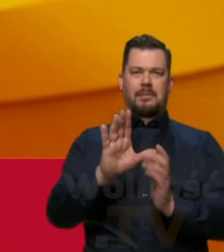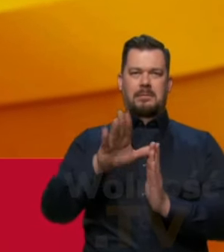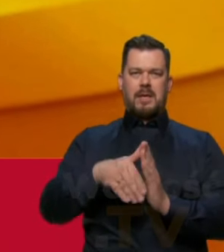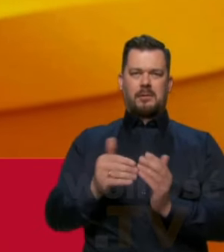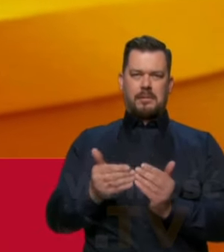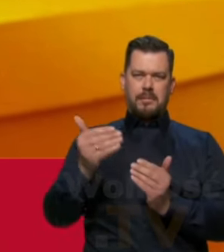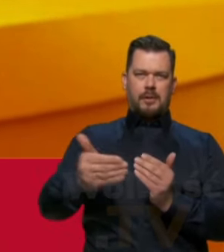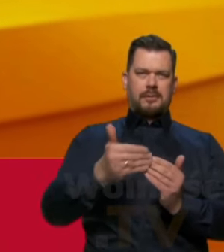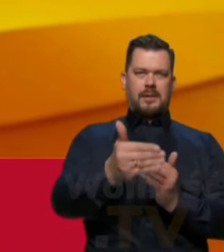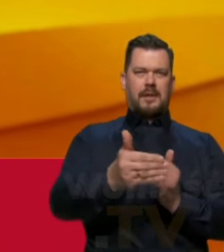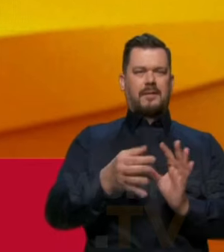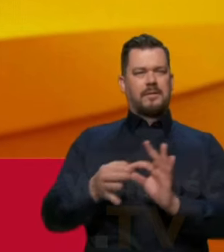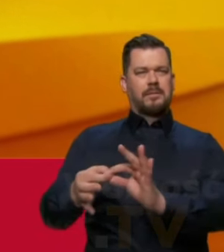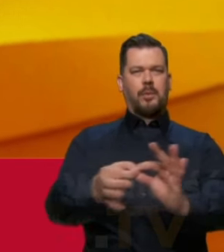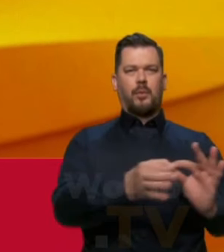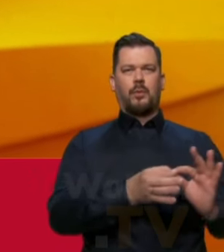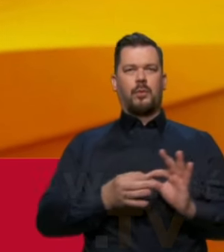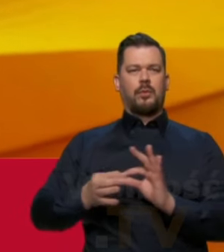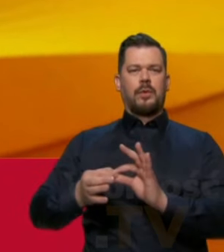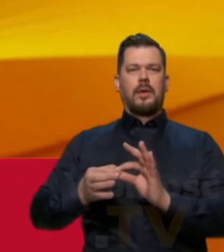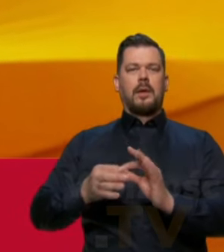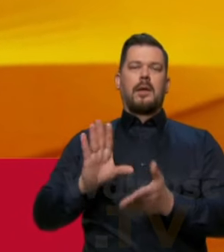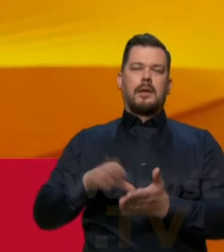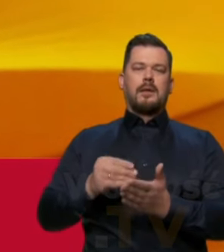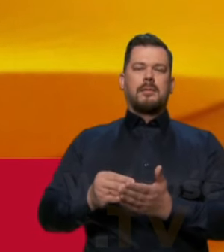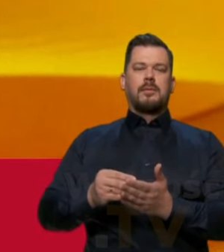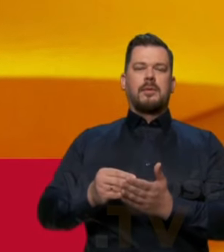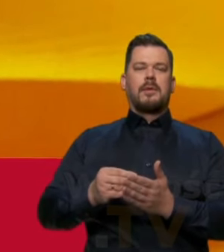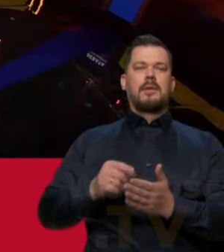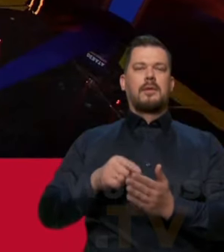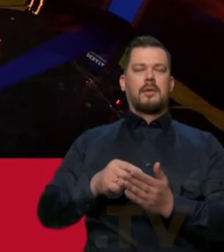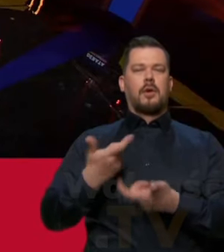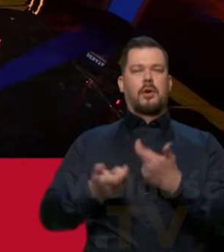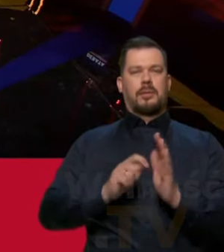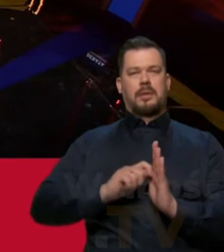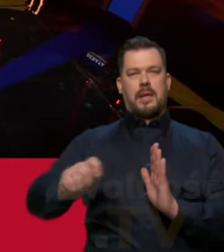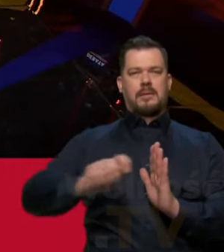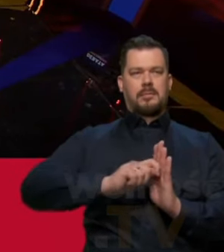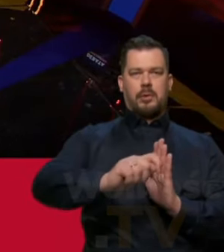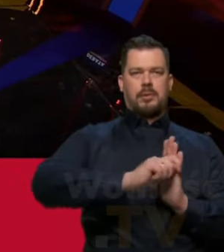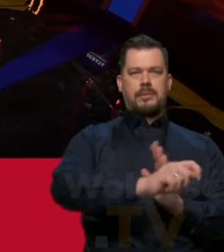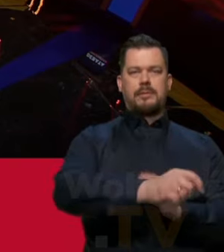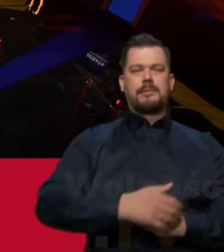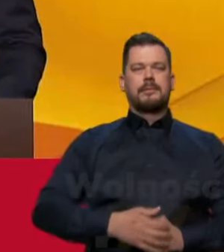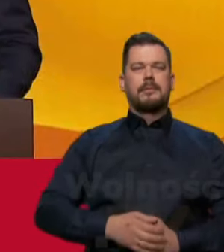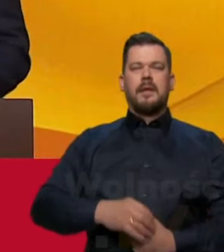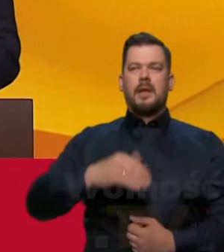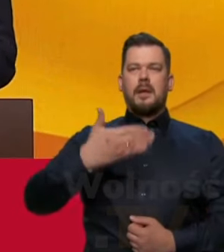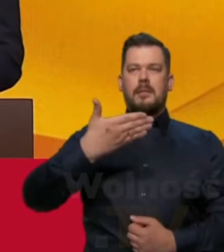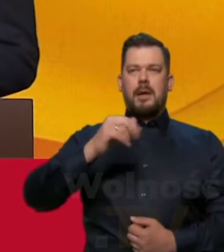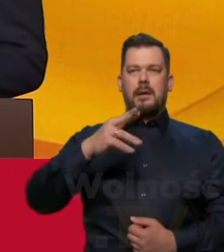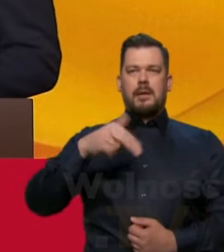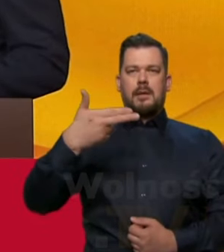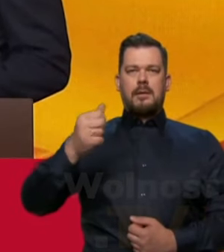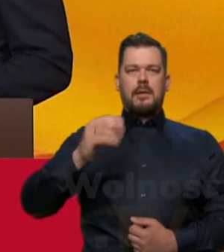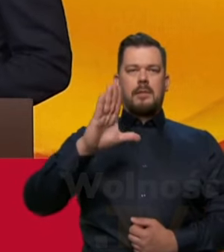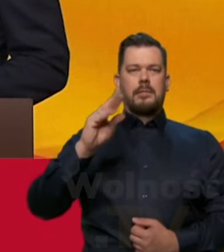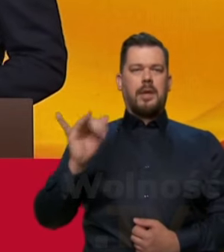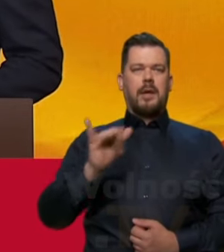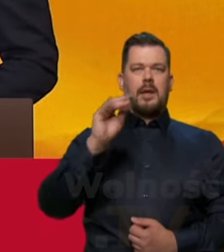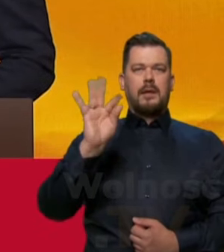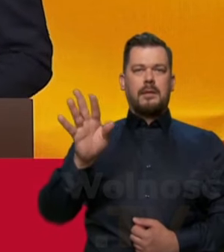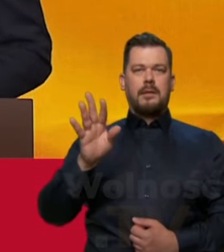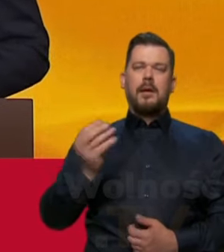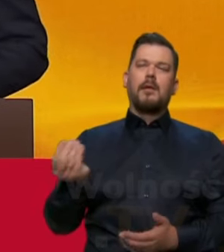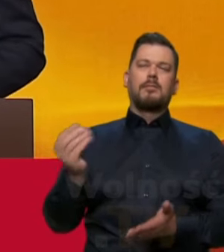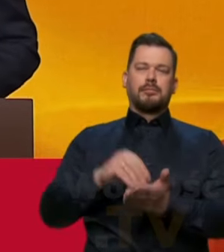lepiej współpracować z gminami ościennymi, między innymi prowadząc do tych gmin transport publiczny. Pani Magdalena Biejat, bardzo dziękujemy. A do kompletu